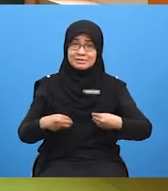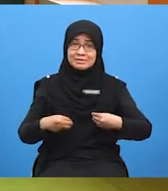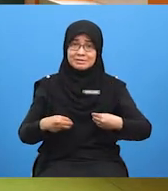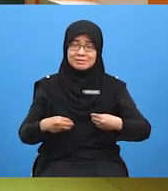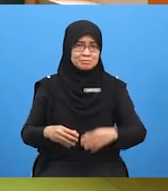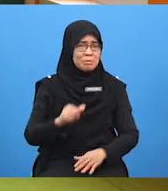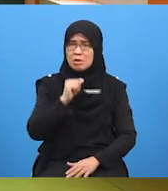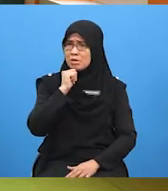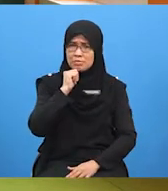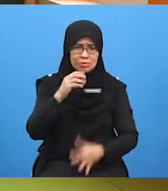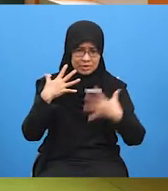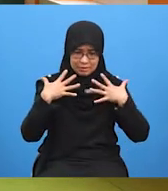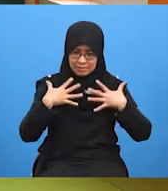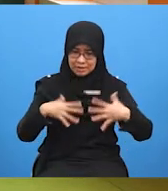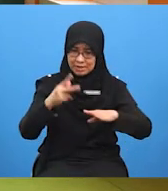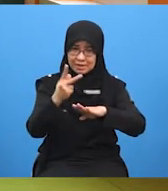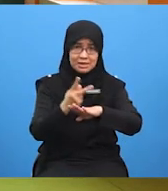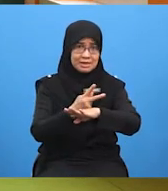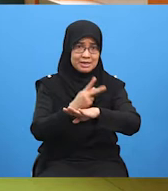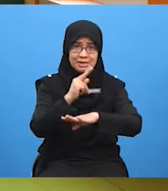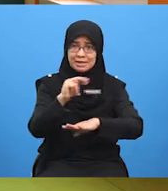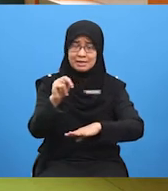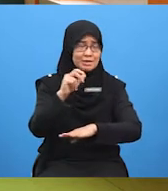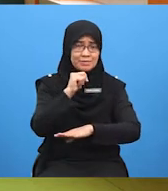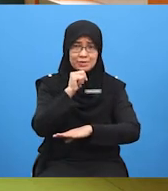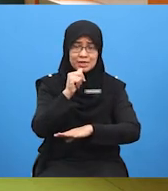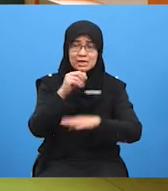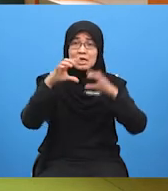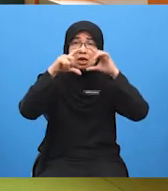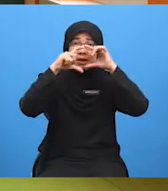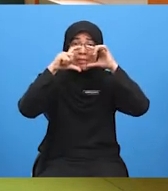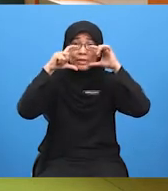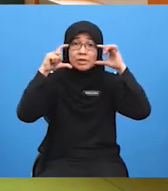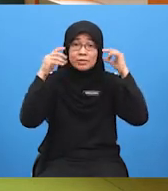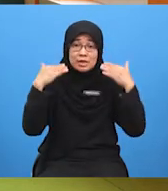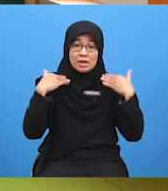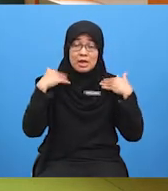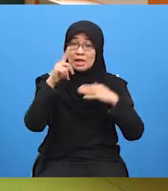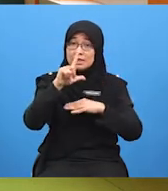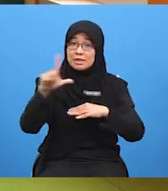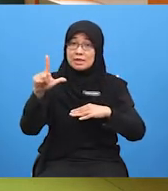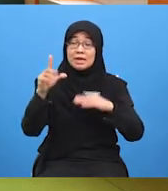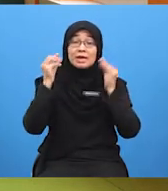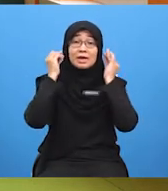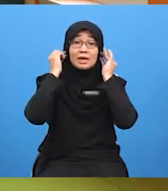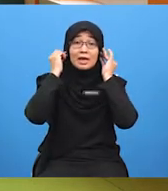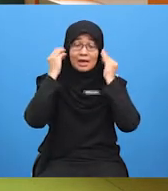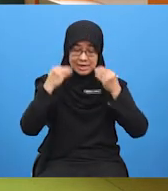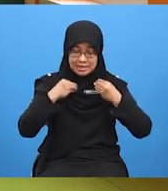Pakaian? Bukan. Pelitup muka bukan pakaian. Pelitup muka adalah aksesori.